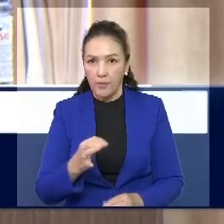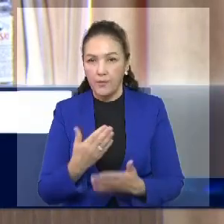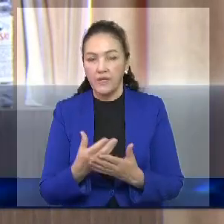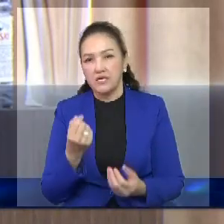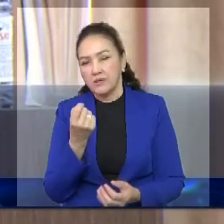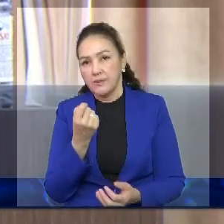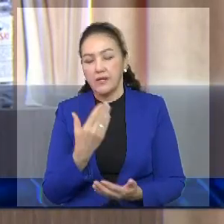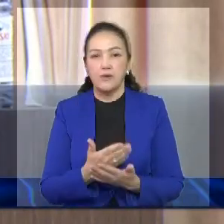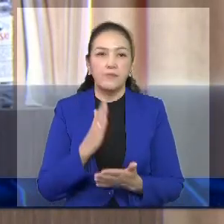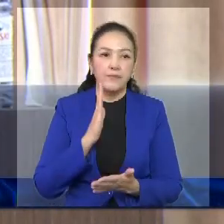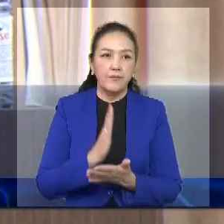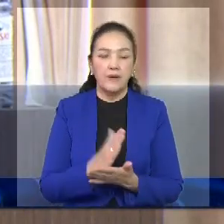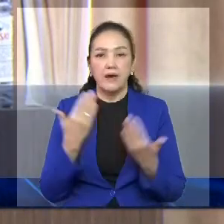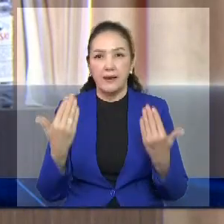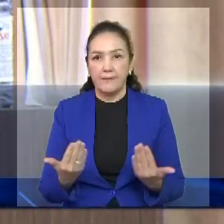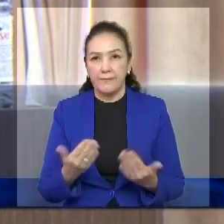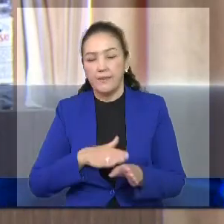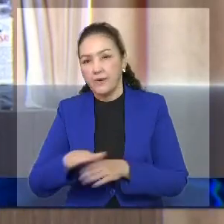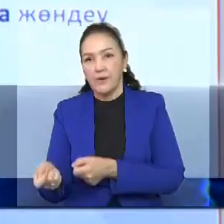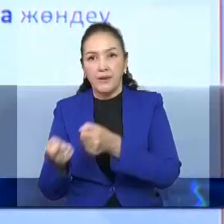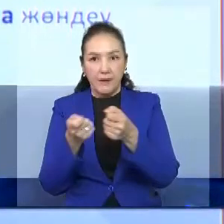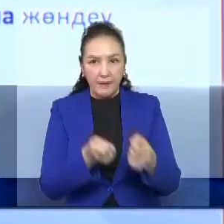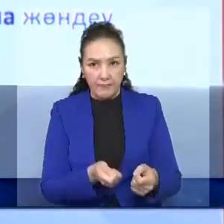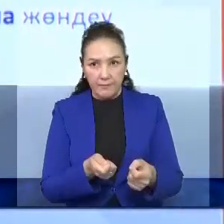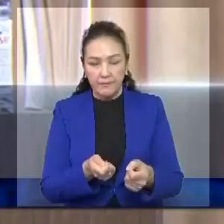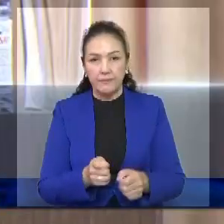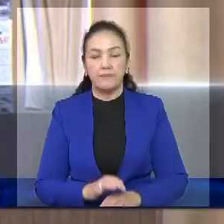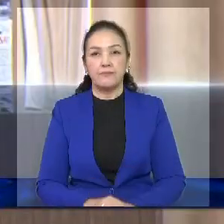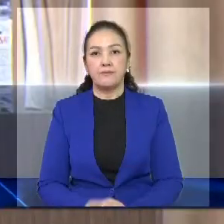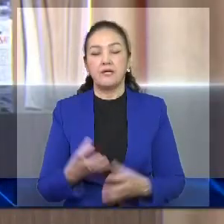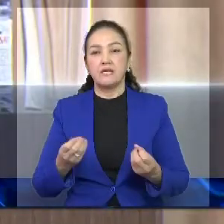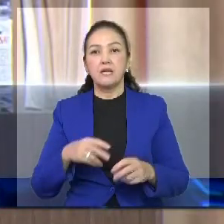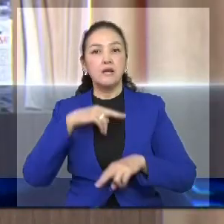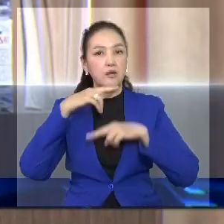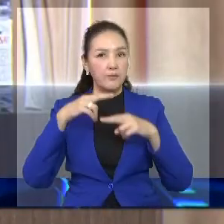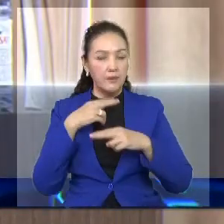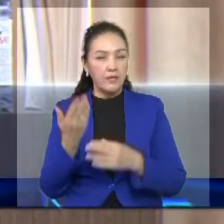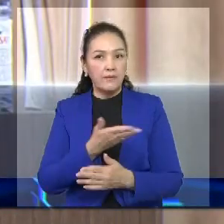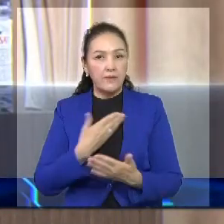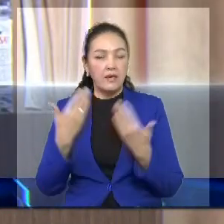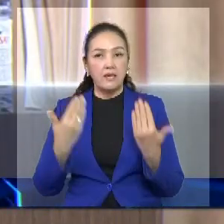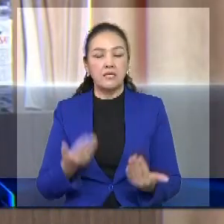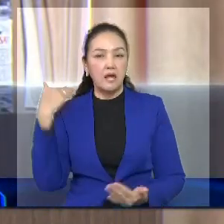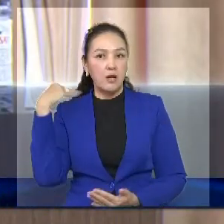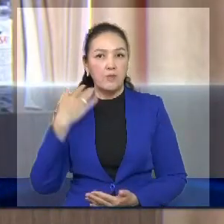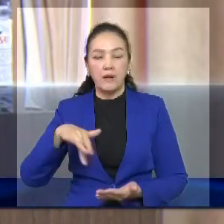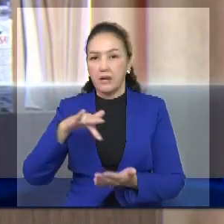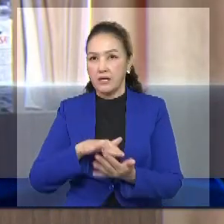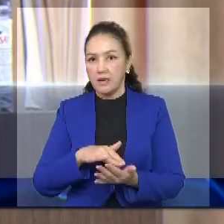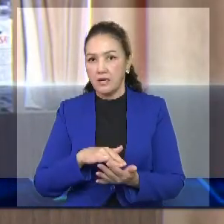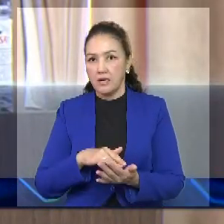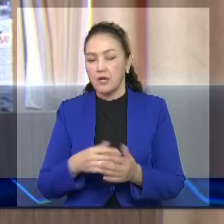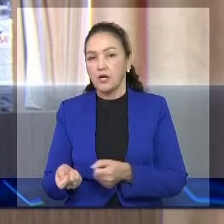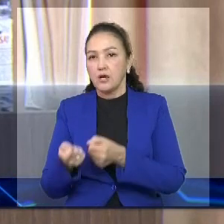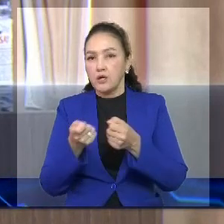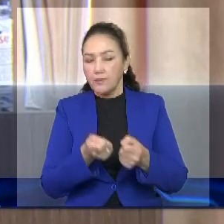шамалы көлемдері бар, оны осы аптаның аяғында дейін толығымен таситын болады. Аудан әкімдіктерінің тағы да назарына бізде қазір Ақтөбе қаласына жеткілікті